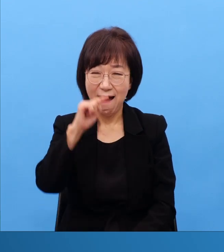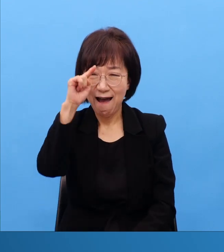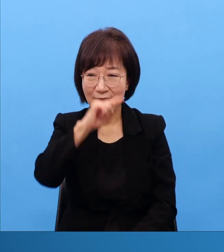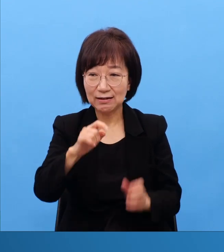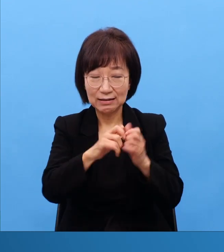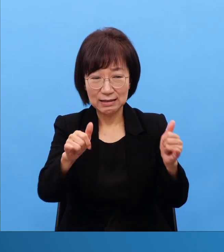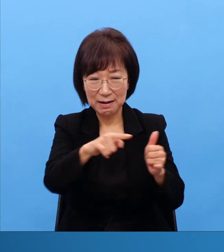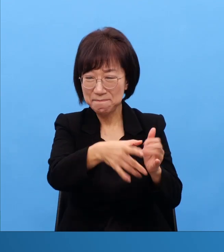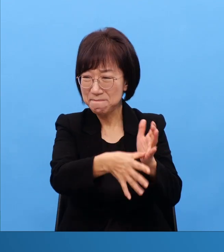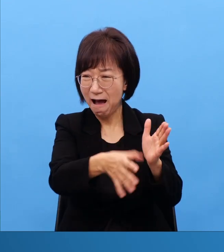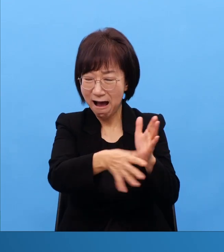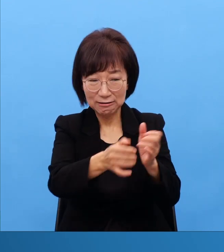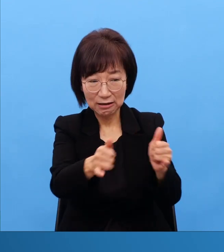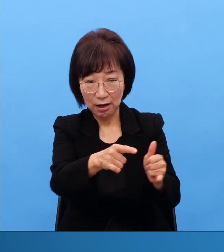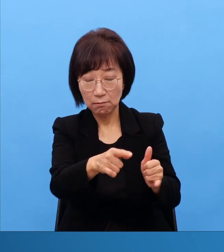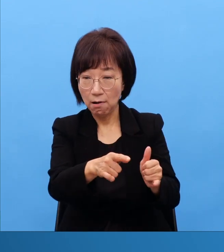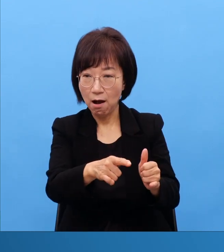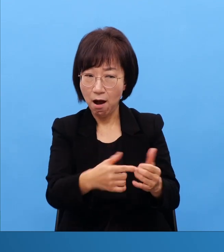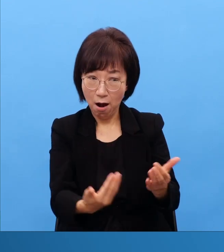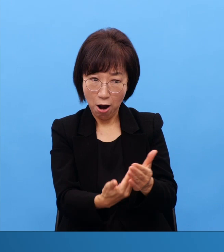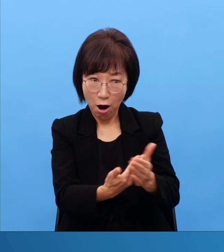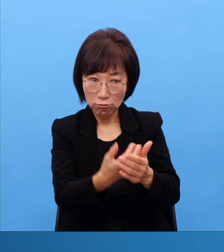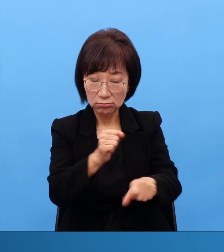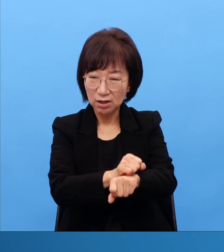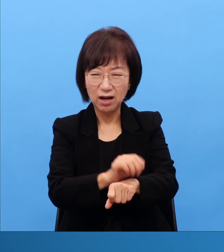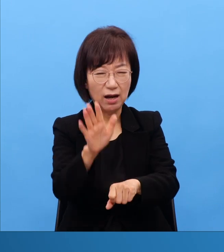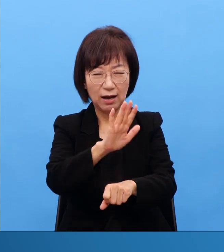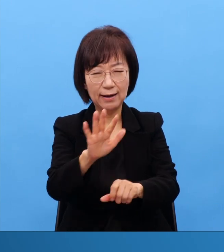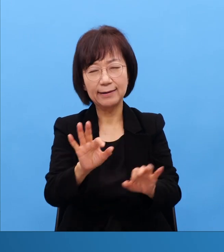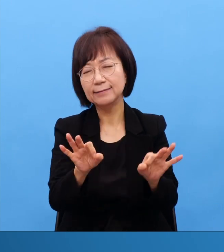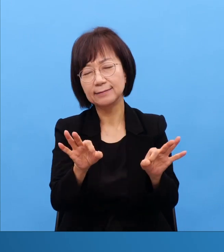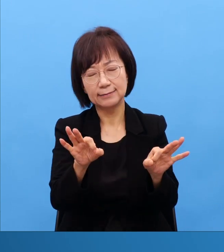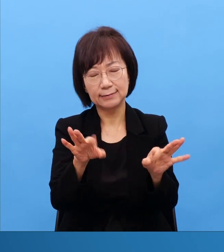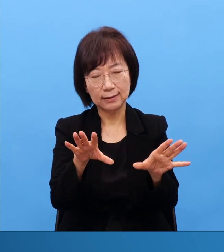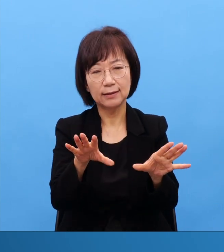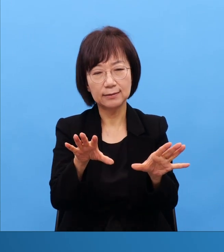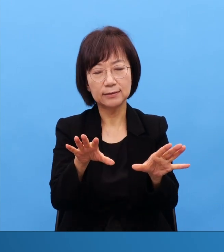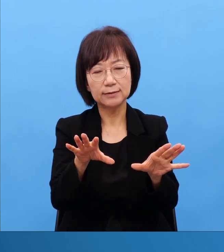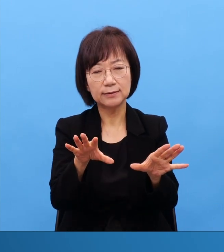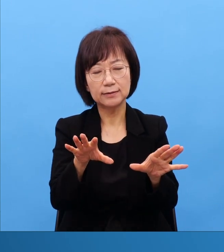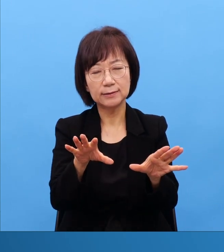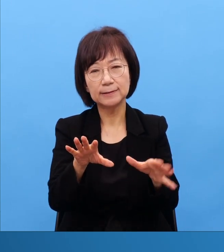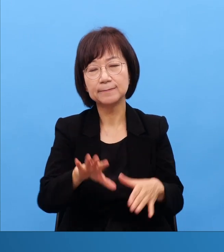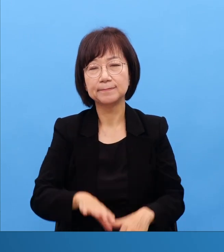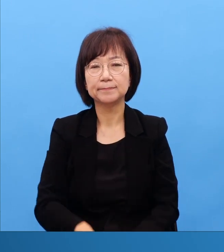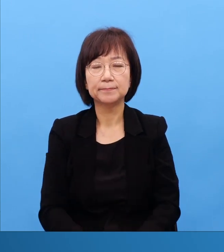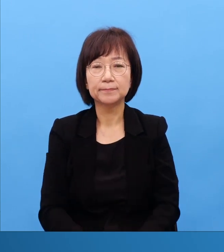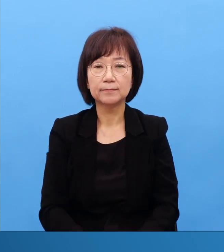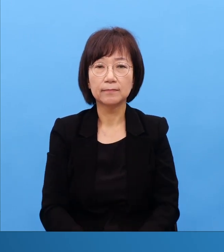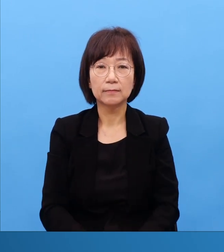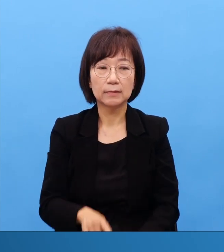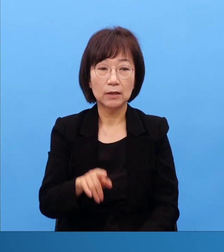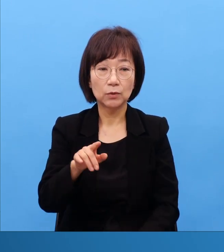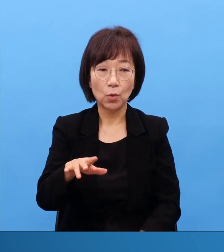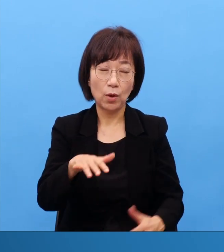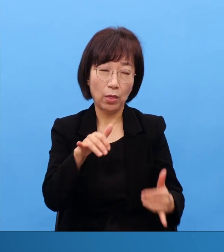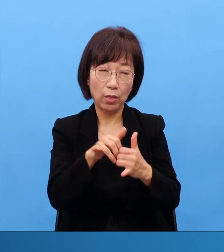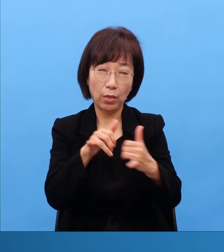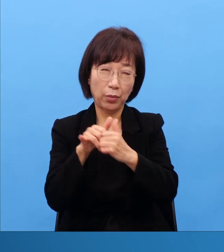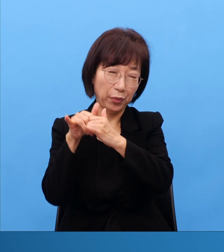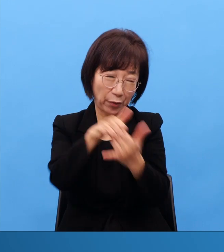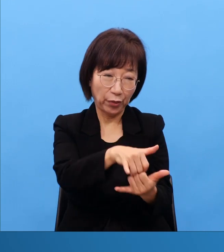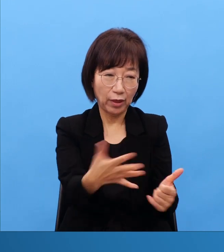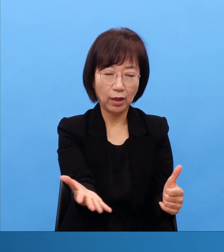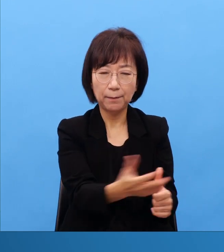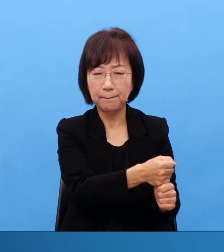보이느냐? 잠시일 것이다. Does it appear as though the wicked are prospering? It is also temporary. 저 포로되 갈 때 하나님